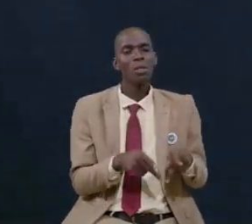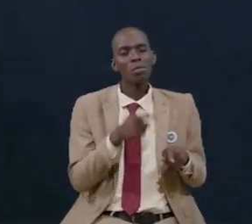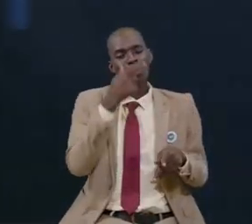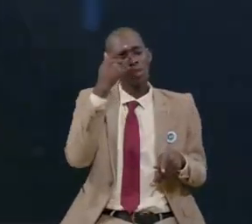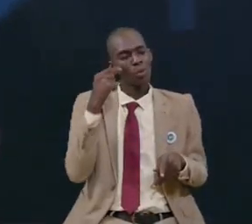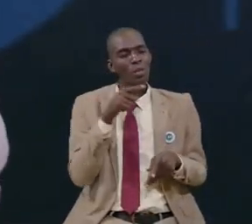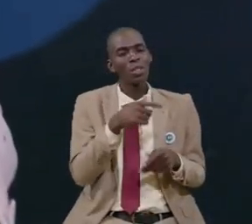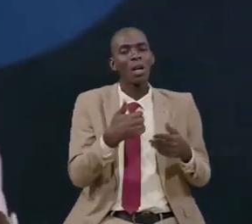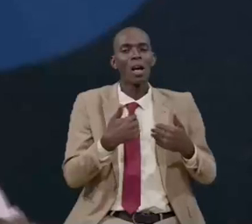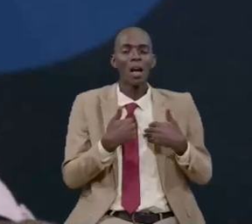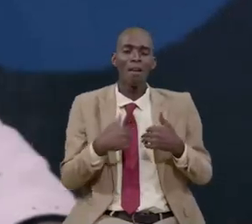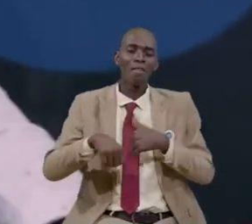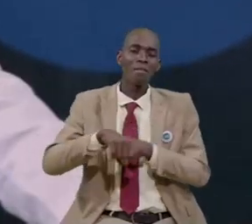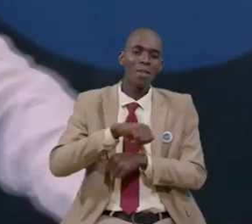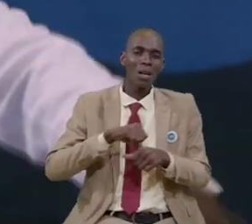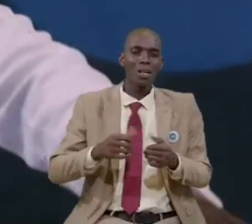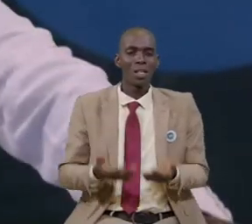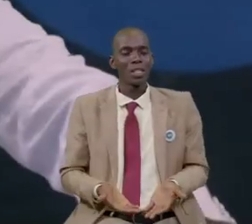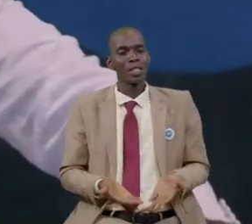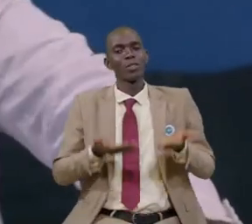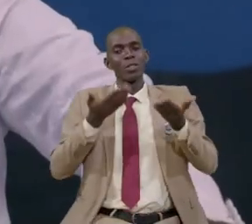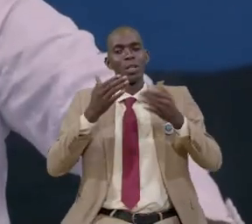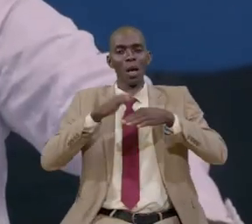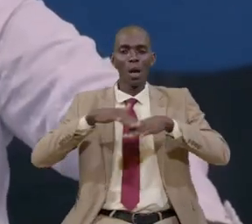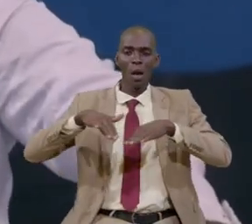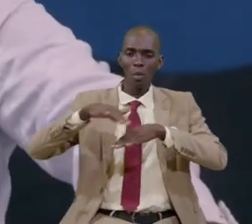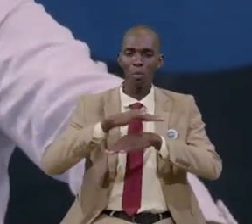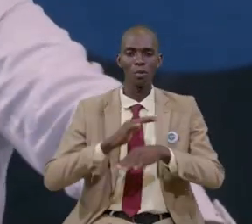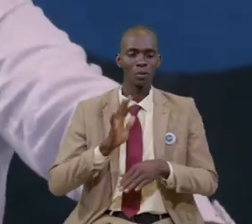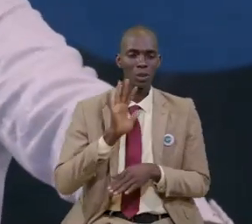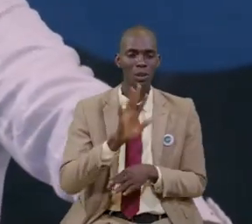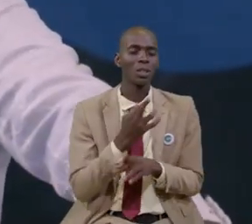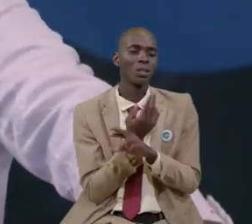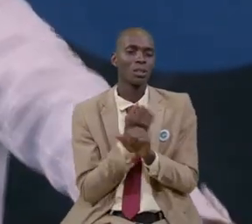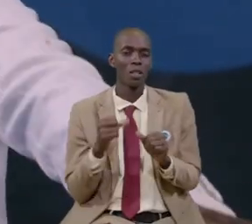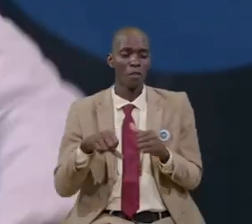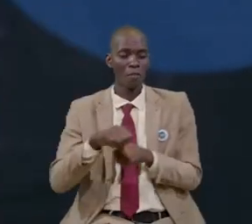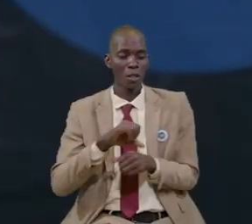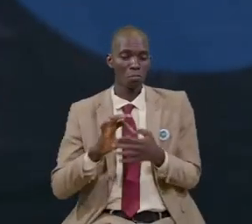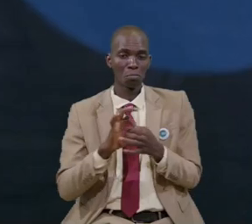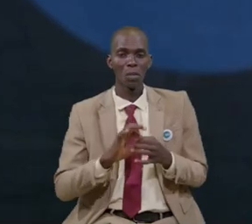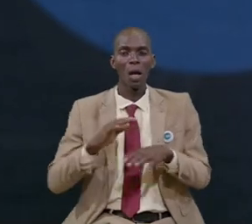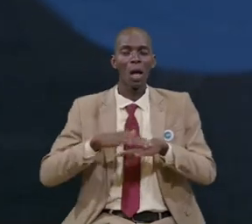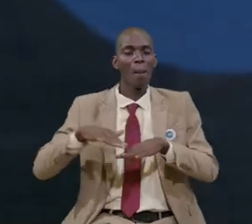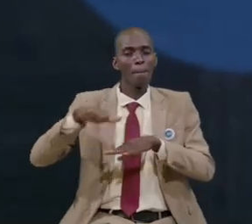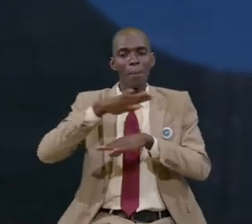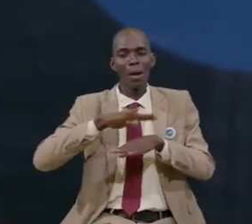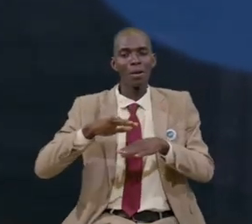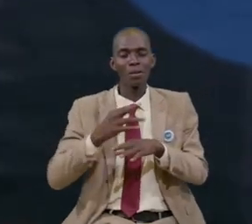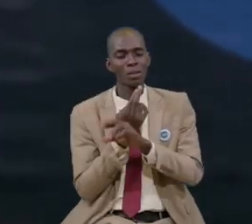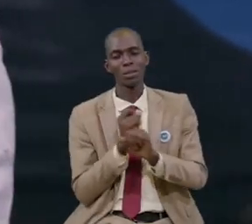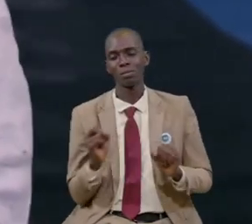communion exaltée au-dessus de la rédemption. La communion exaltée au-dessus de la rédemption. Ils ne